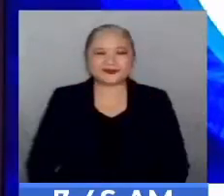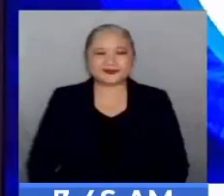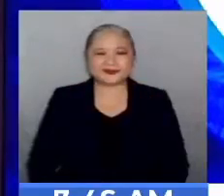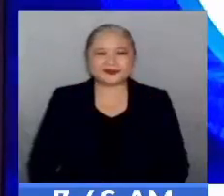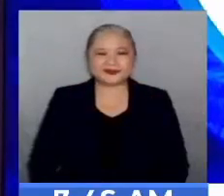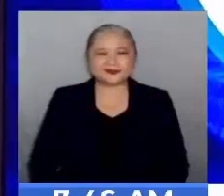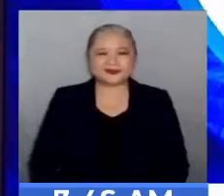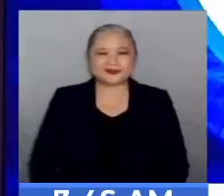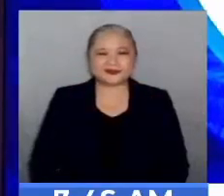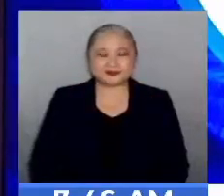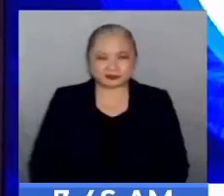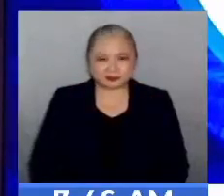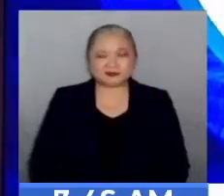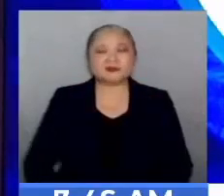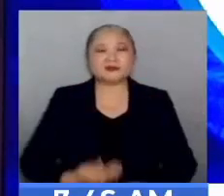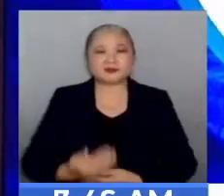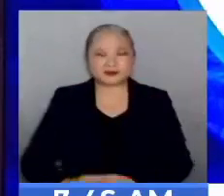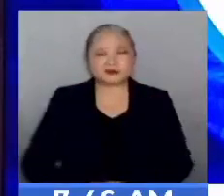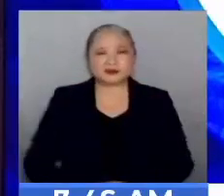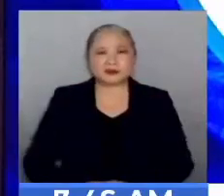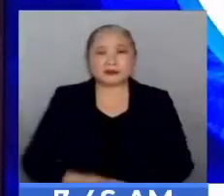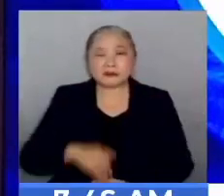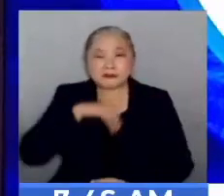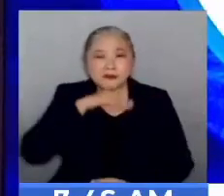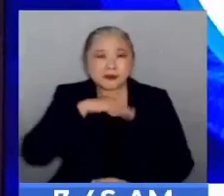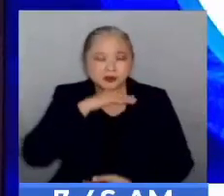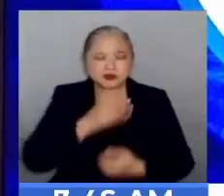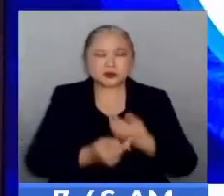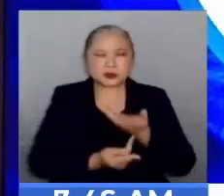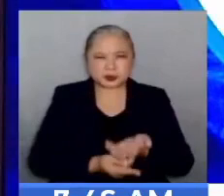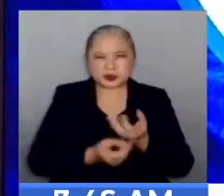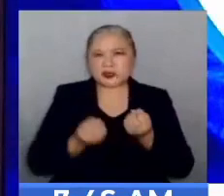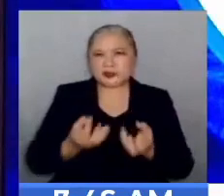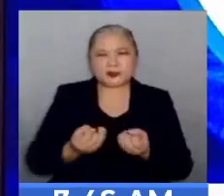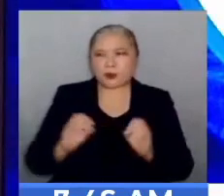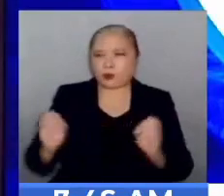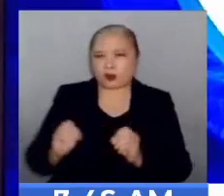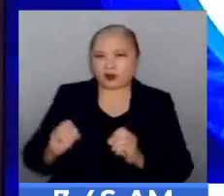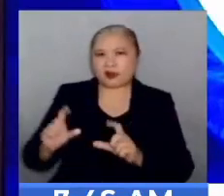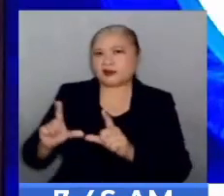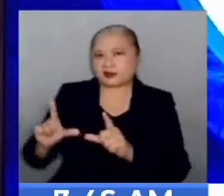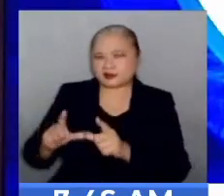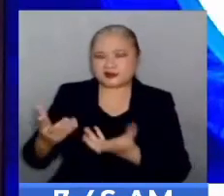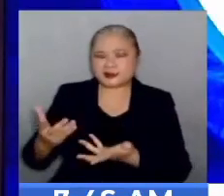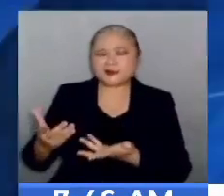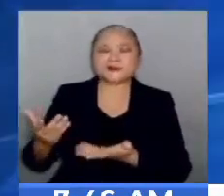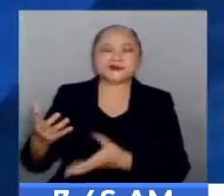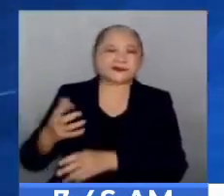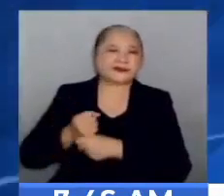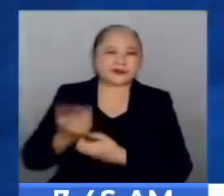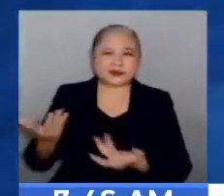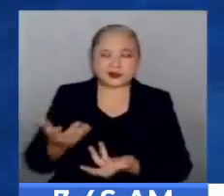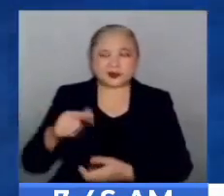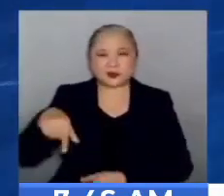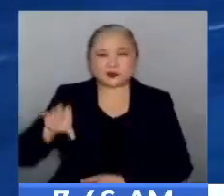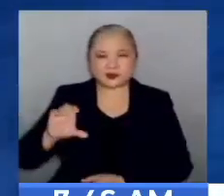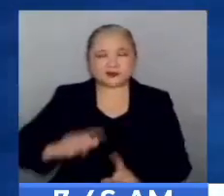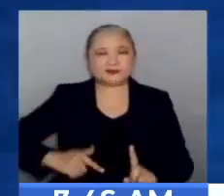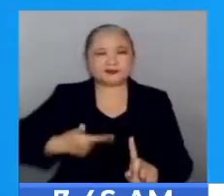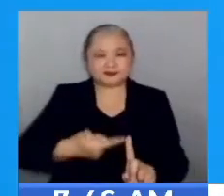Kilo-kilong karne ng baboy na walang kaukulang papeles sa nakumpiska sa Quezon City. At may unang balita live. James